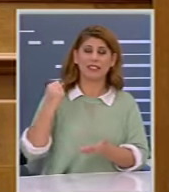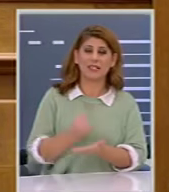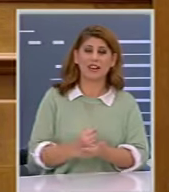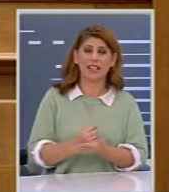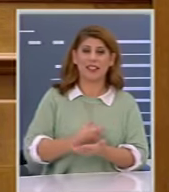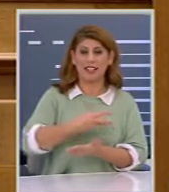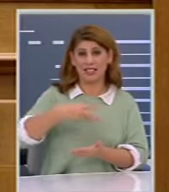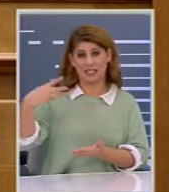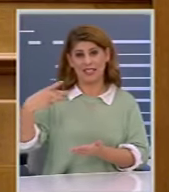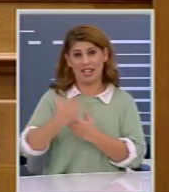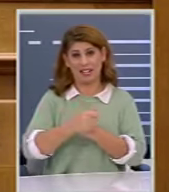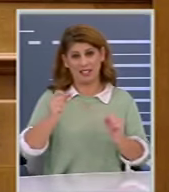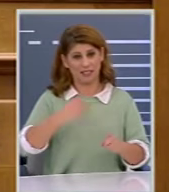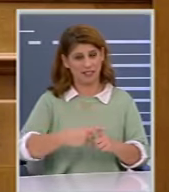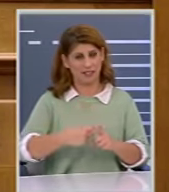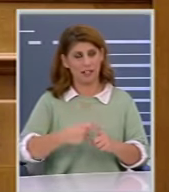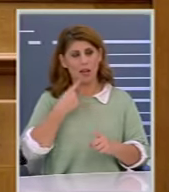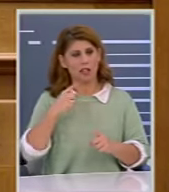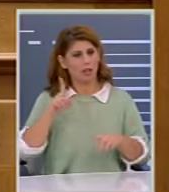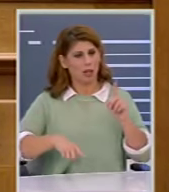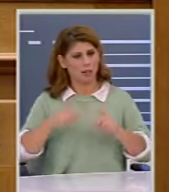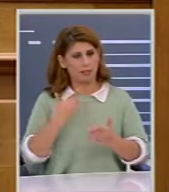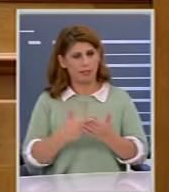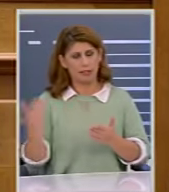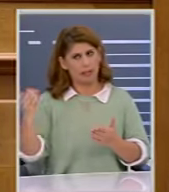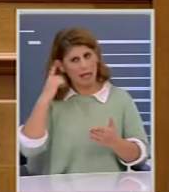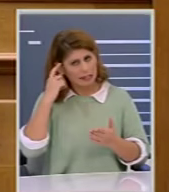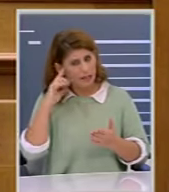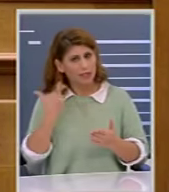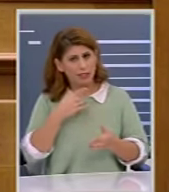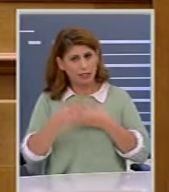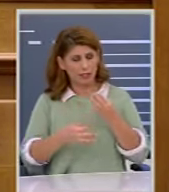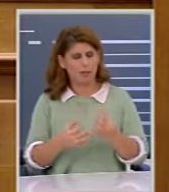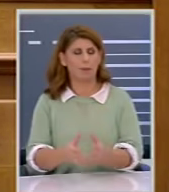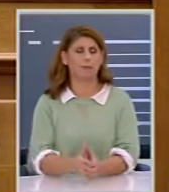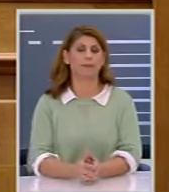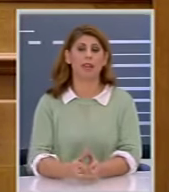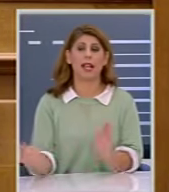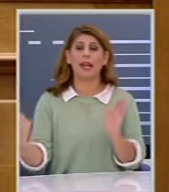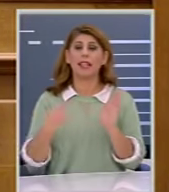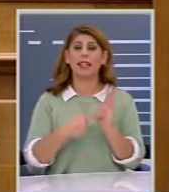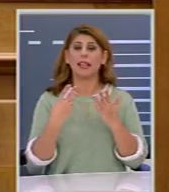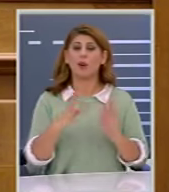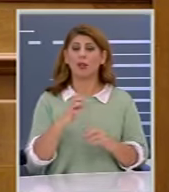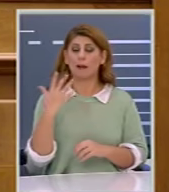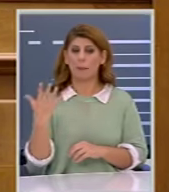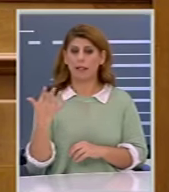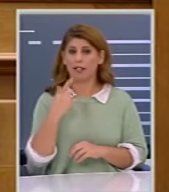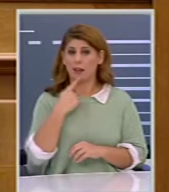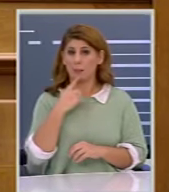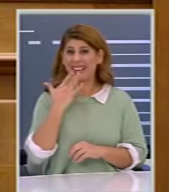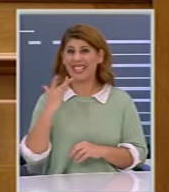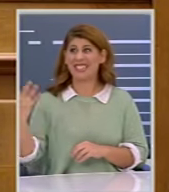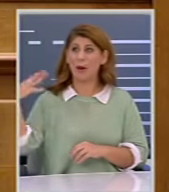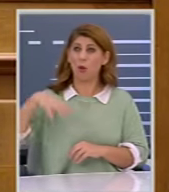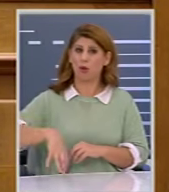ΝΕΛ. Και αναφέρω μερικά στοιχεία, αν κατάλαβουν γιατί μιλάμε. Το 1995, μιλάμε για τις χρυσές εποχές